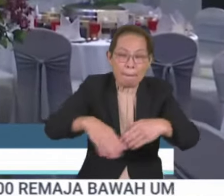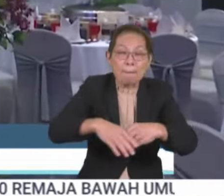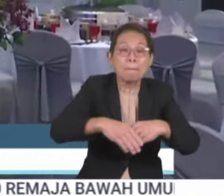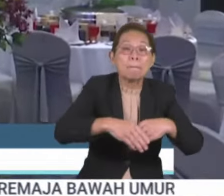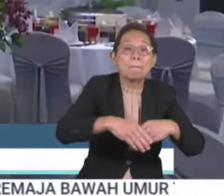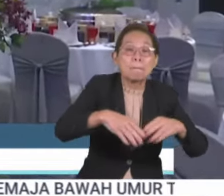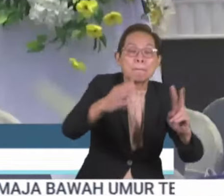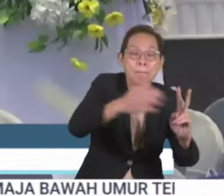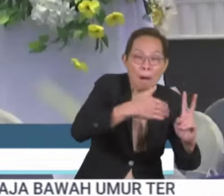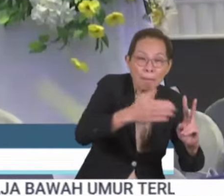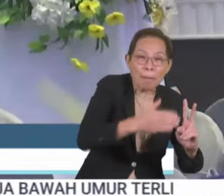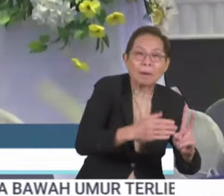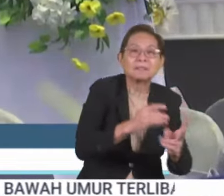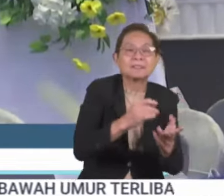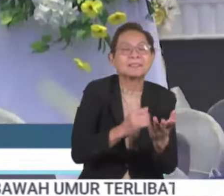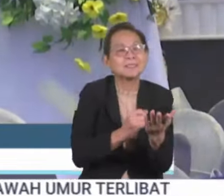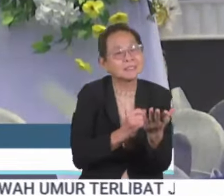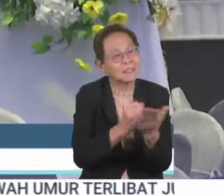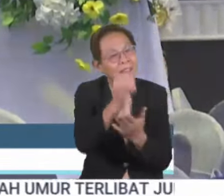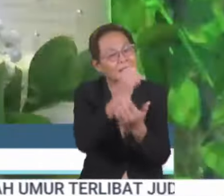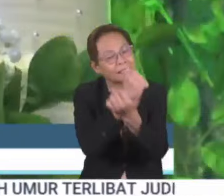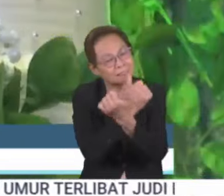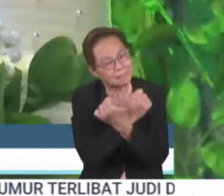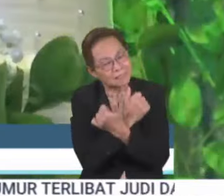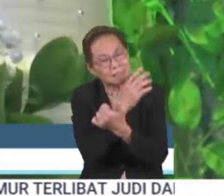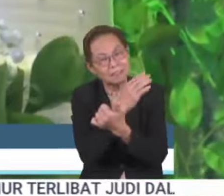seikhlas cinta dan setulus kasih.